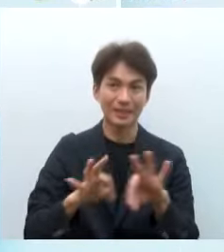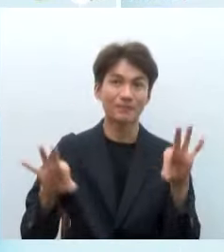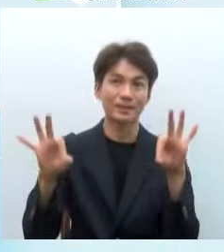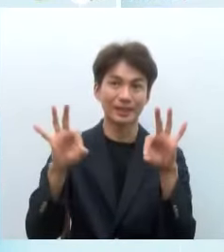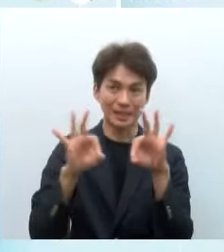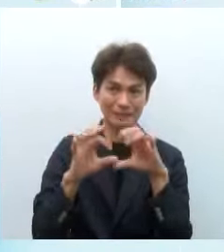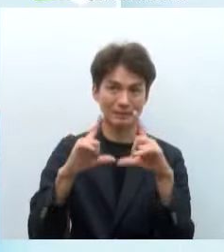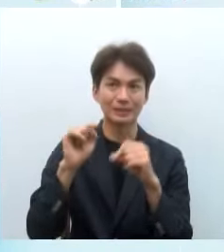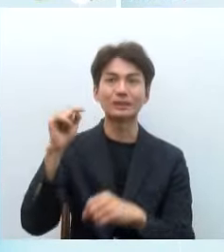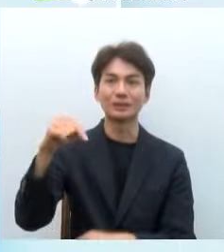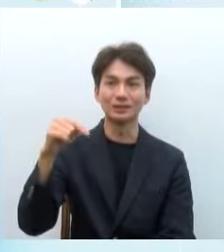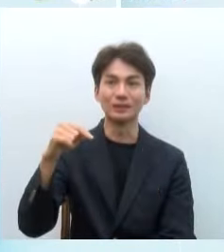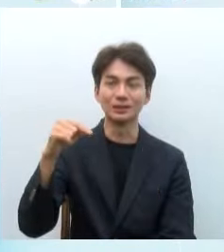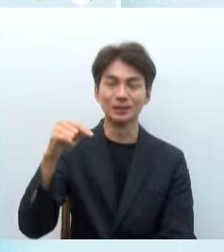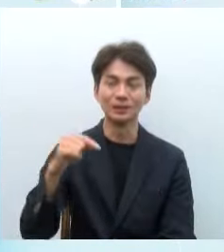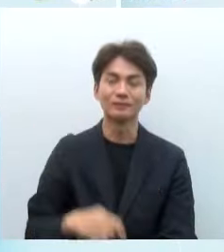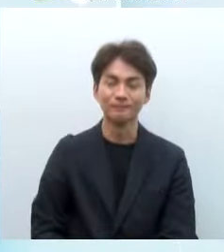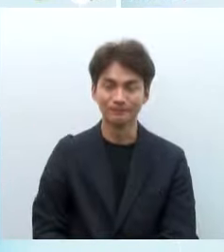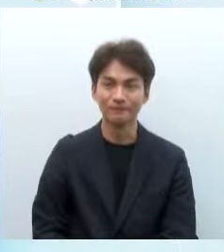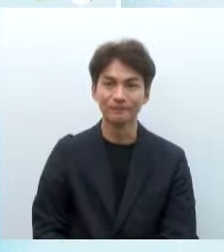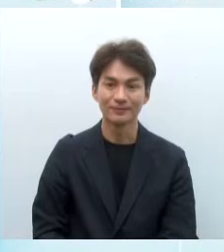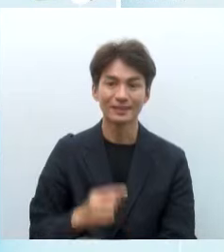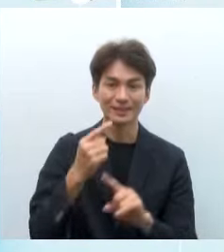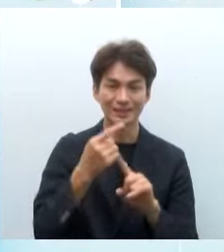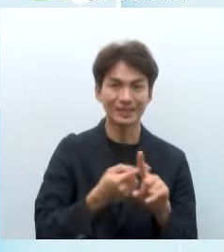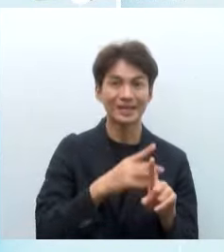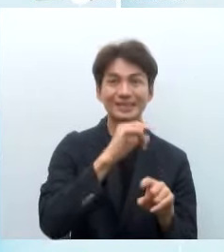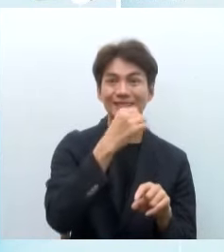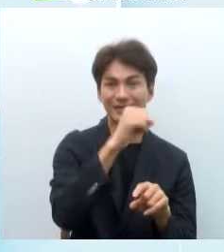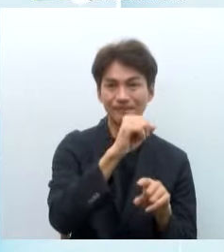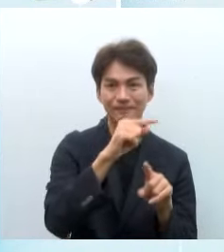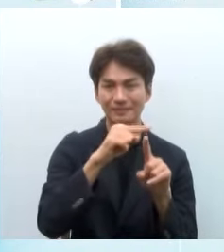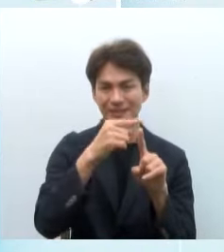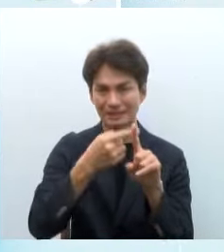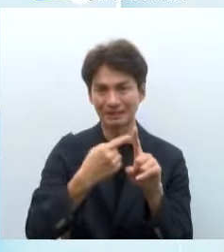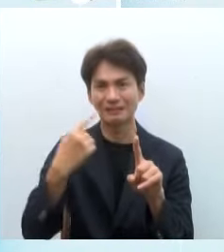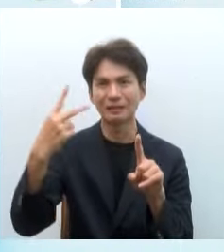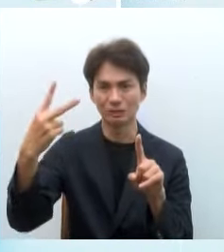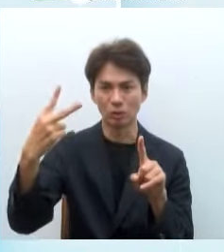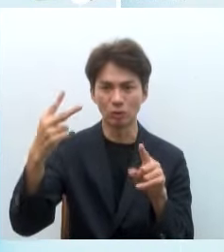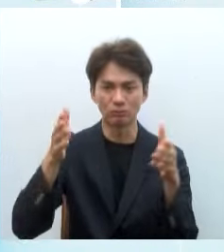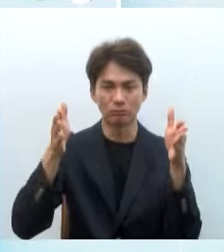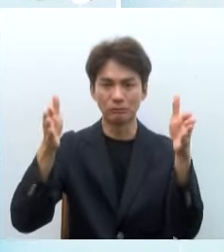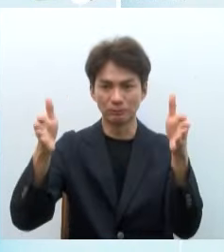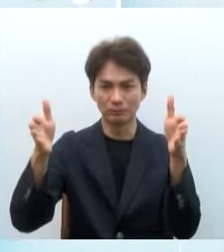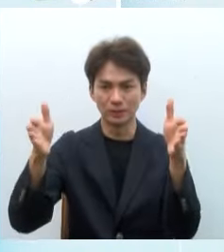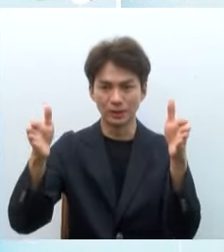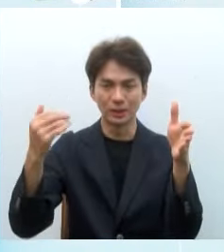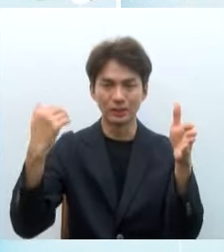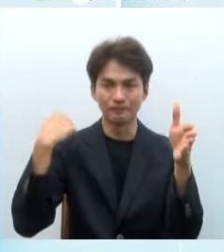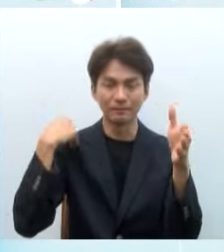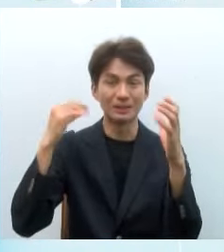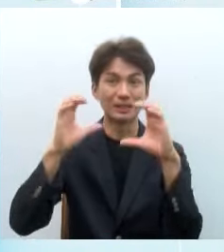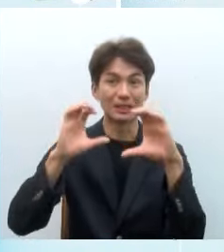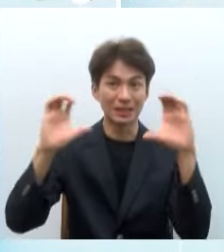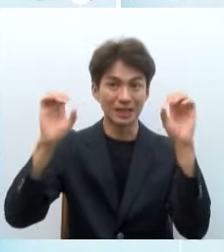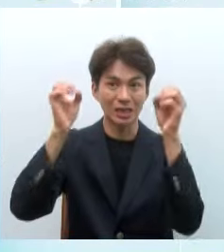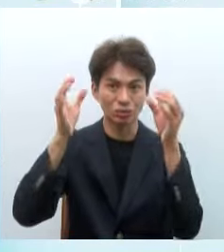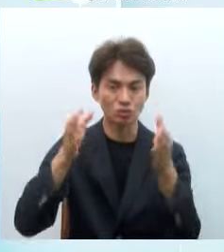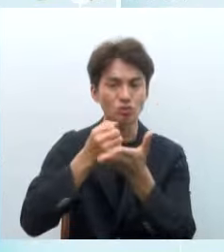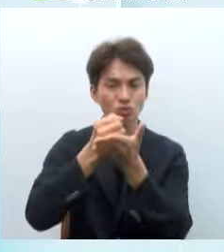เพื่อมีตั้งแต่ตุลาถึง23กุมภาเนี่ยมีข้าราชการครูเนี่ยได้ช่วยราชการ117คนนะ